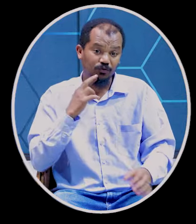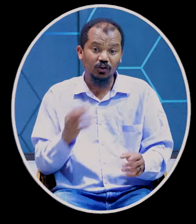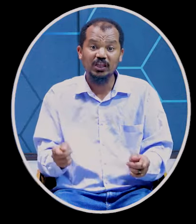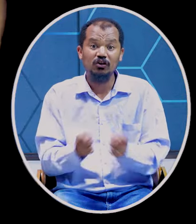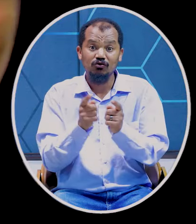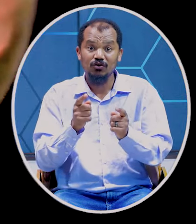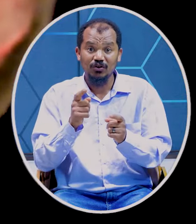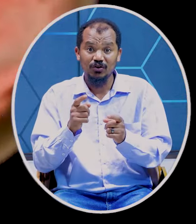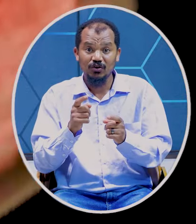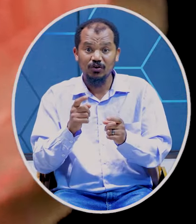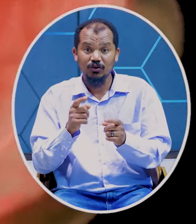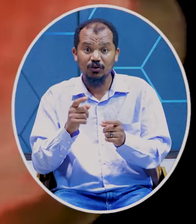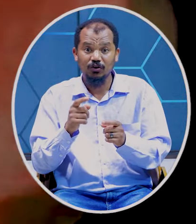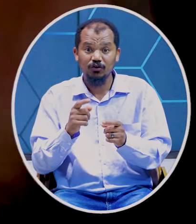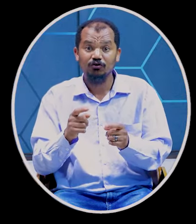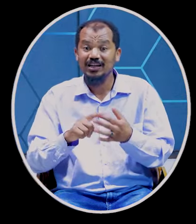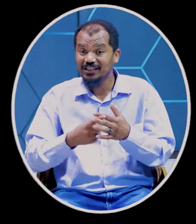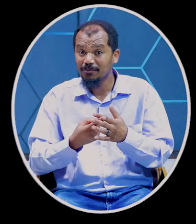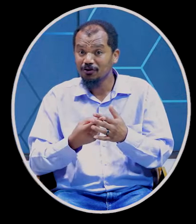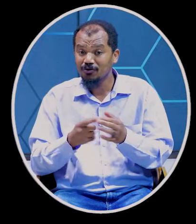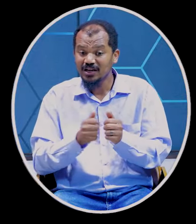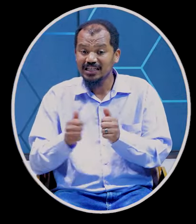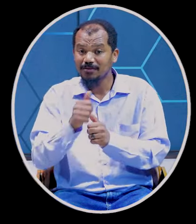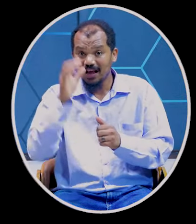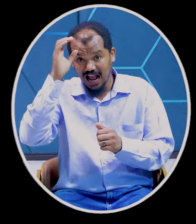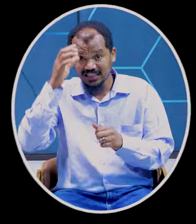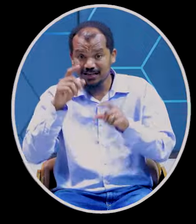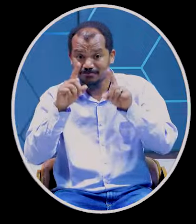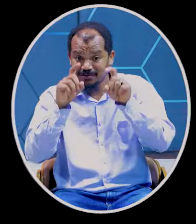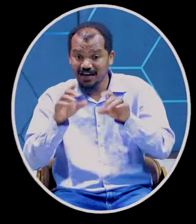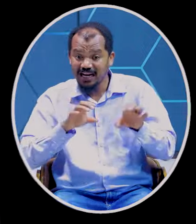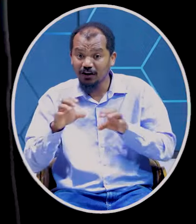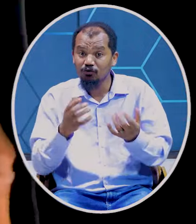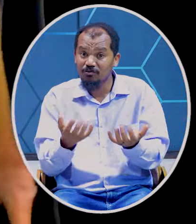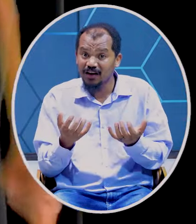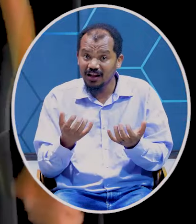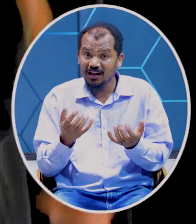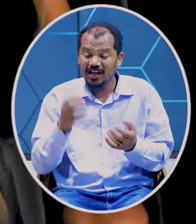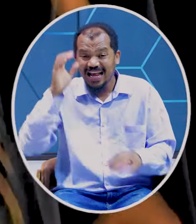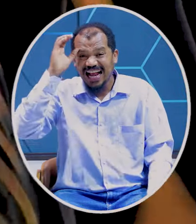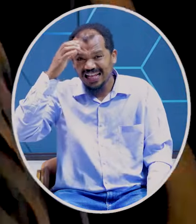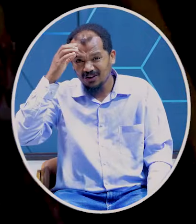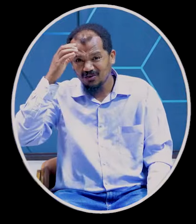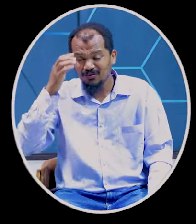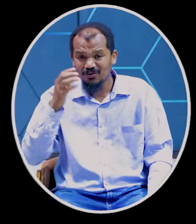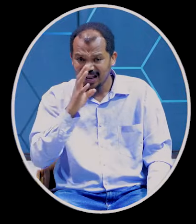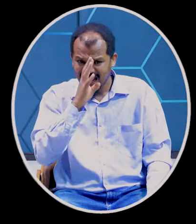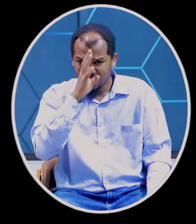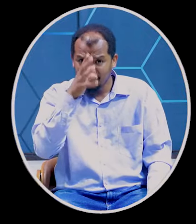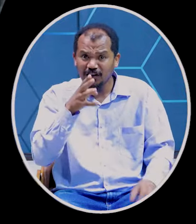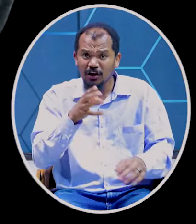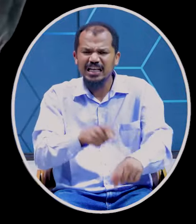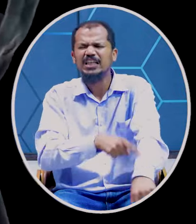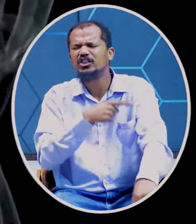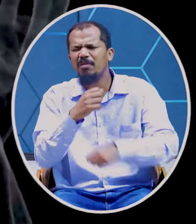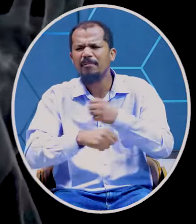ጾታዊ ግንኙነት የጀመሩ ሴቶች ደግሞ ምርመራ፣ ቅድመ ካንሰር ምርመራ እንዲያደርጉ የሚፈለገው ካንሰሩ ለመፈጠር ረጅም